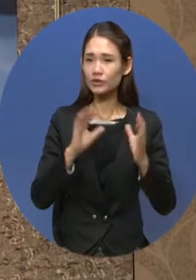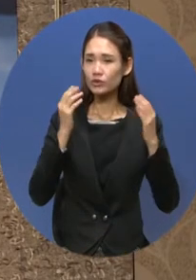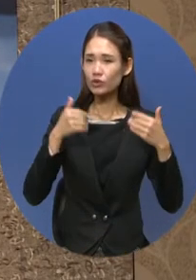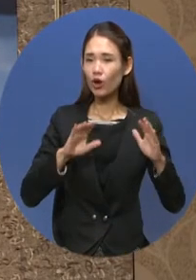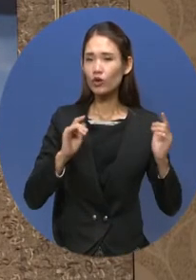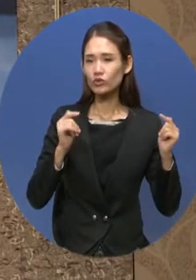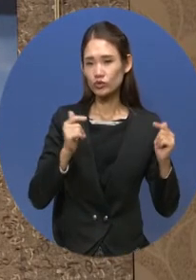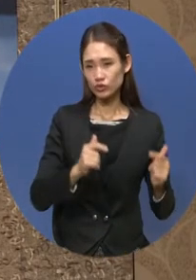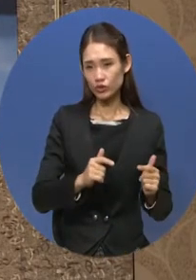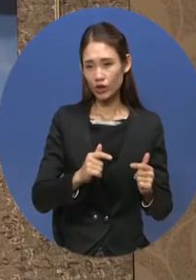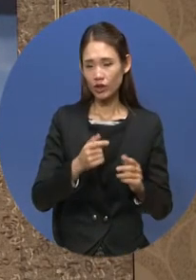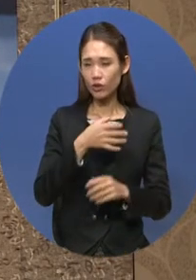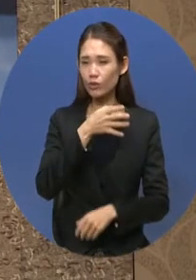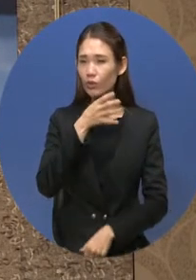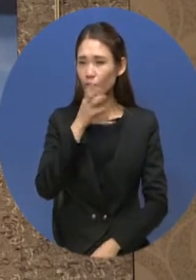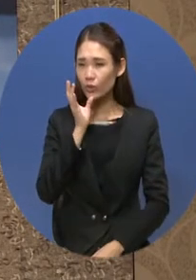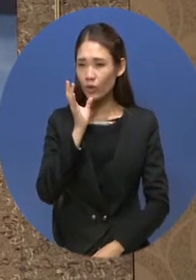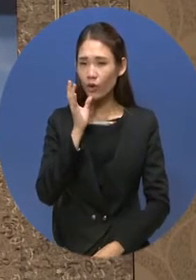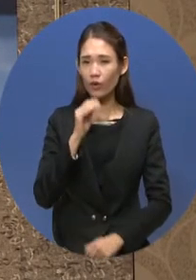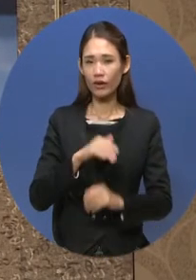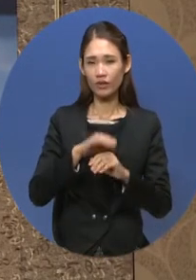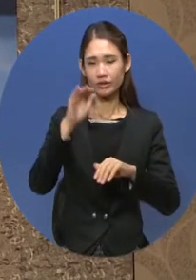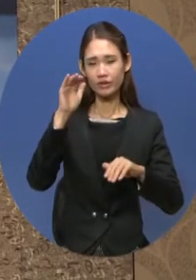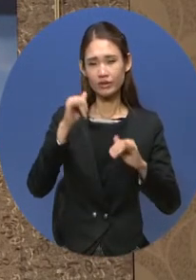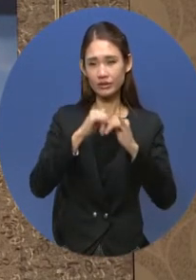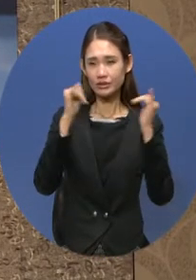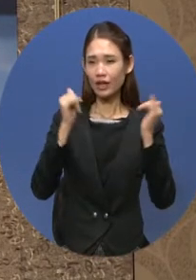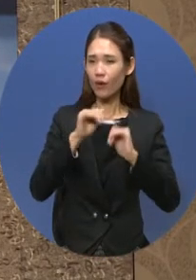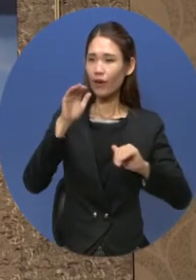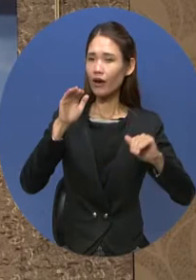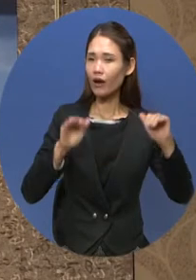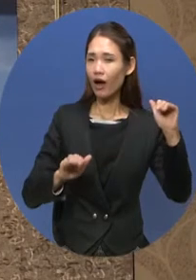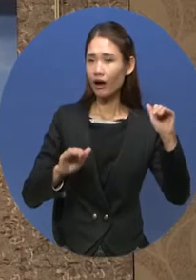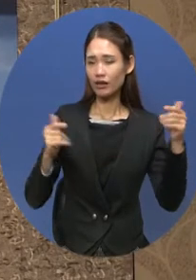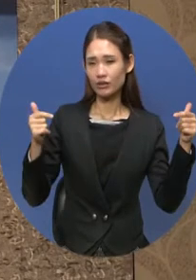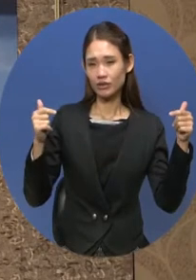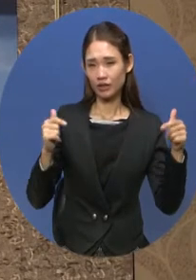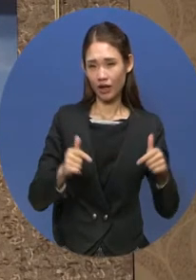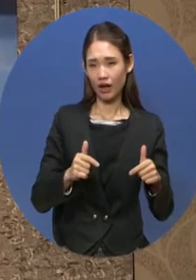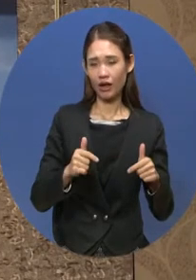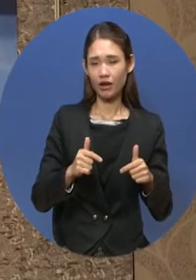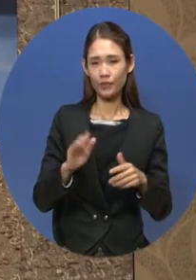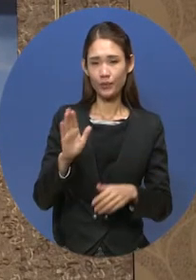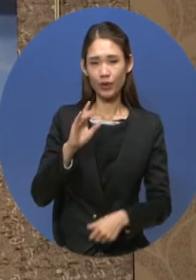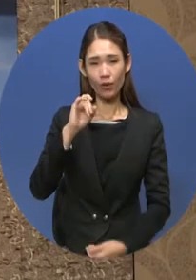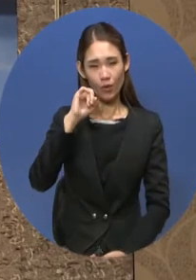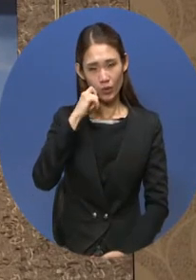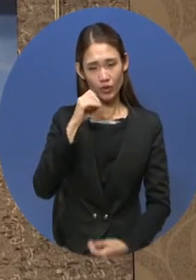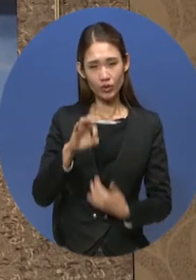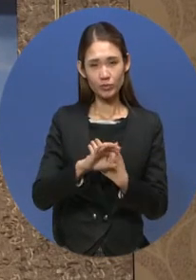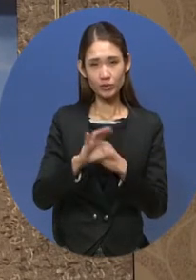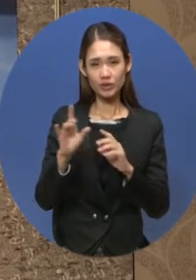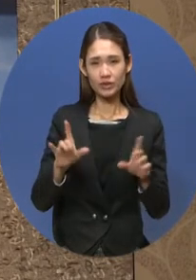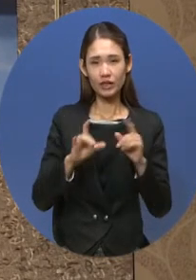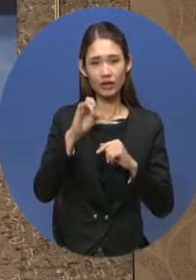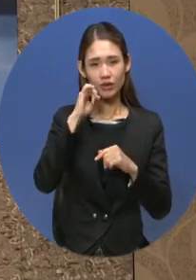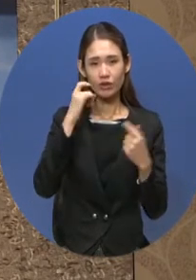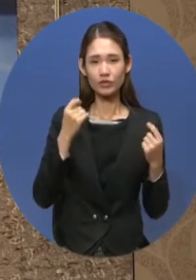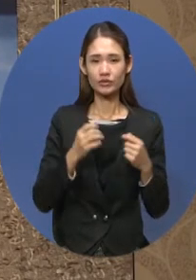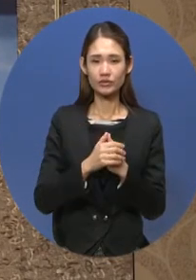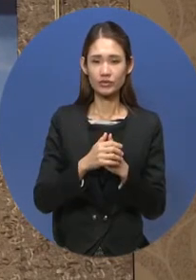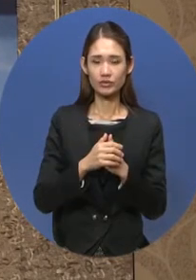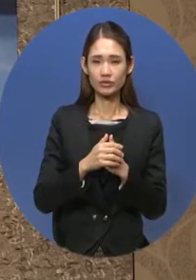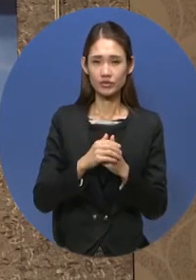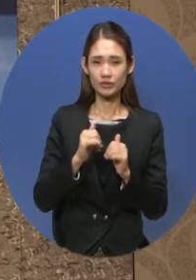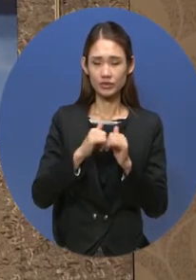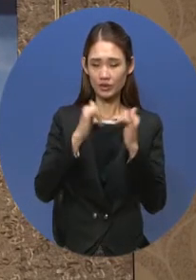고령화 또 그 양극화 사회 양극화 해소가 되지 않으면 굉장히 우리가 살기가 어렵지 않겠습니까? 그렇죠.